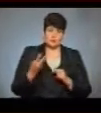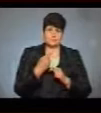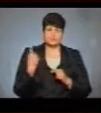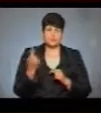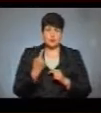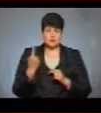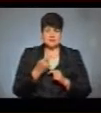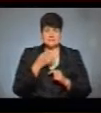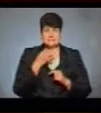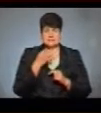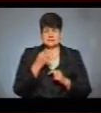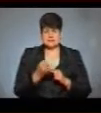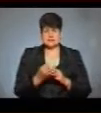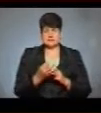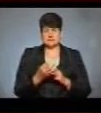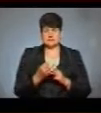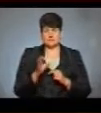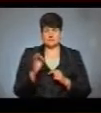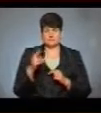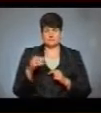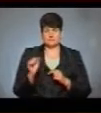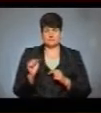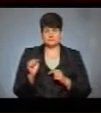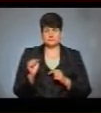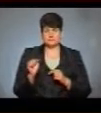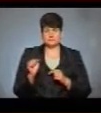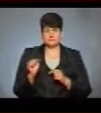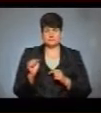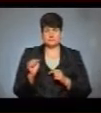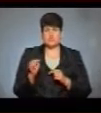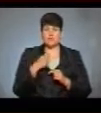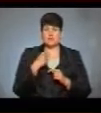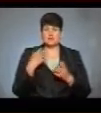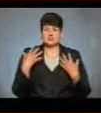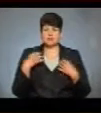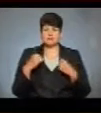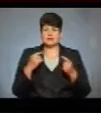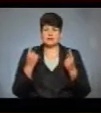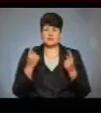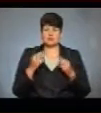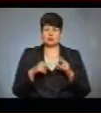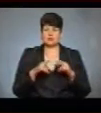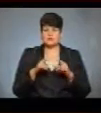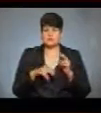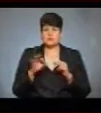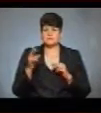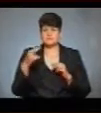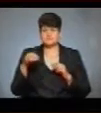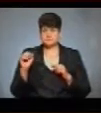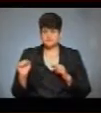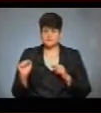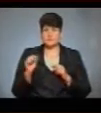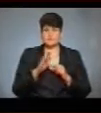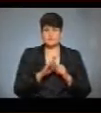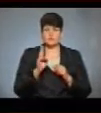прес-секретар Тернопільської облдержадміністрації Тетяна Тарасенко. За словами начальника управління капітального будівництва облдержадміністрації